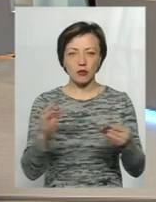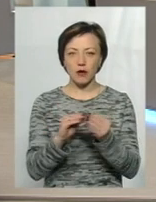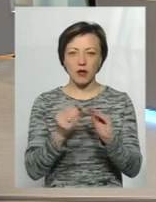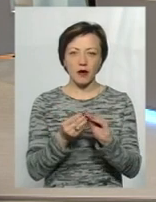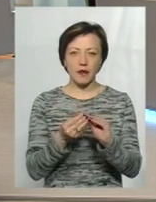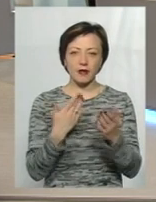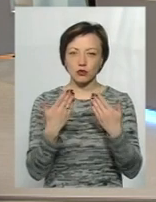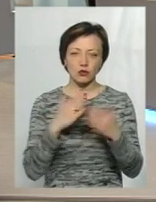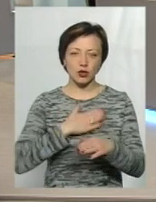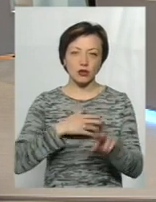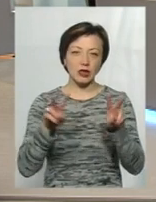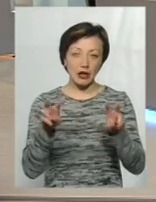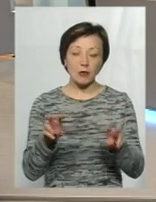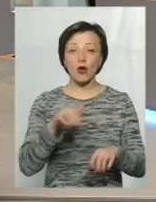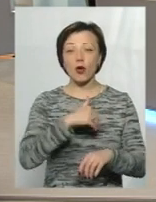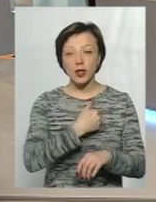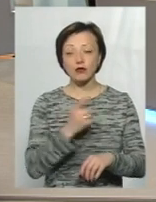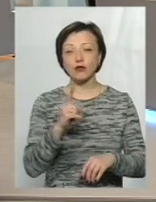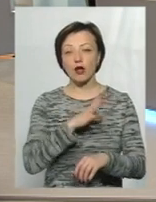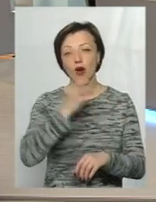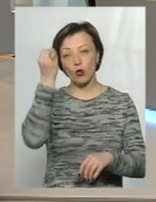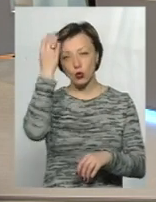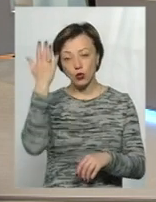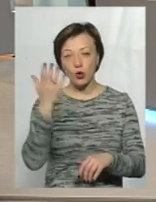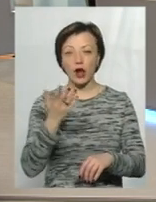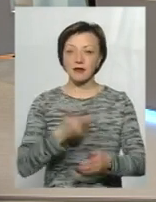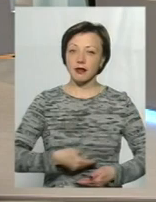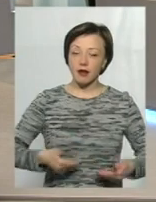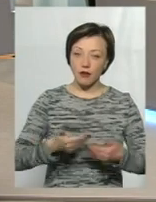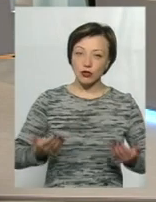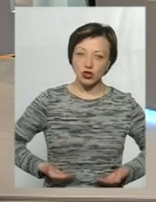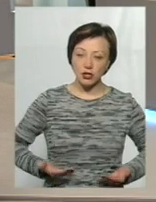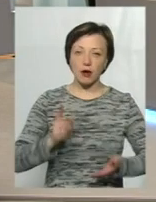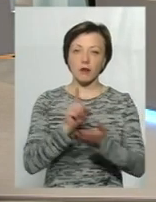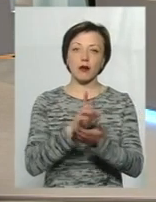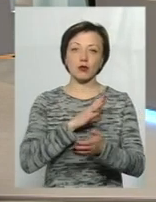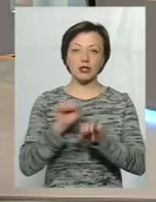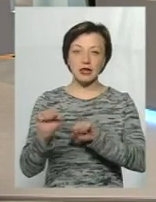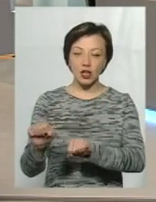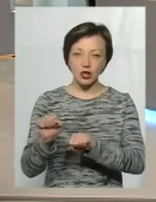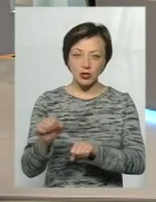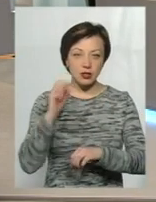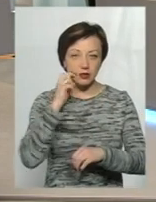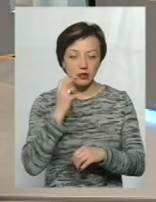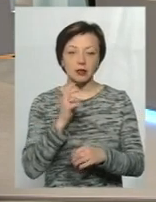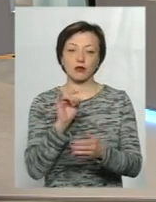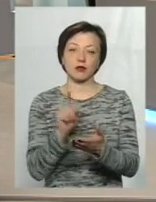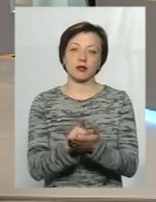стосуються нашої теми. Тому хотілося б, щоб була культура і статевого життя, має бути захищений і статевий акт,